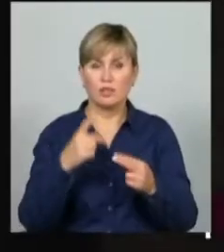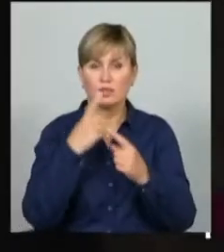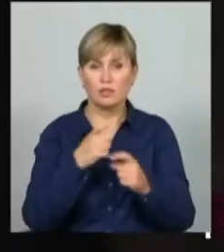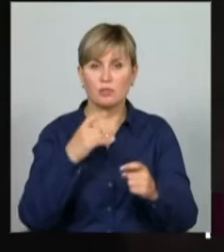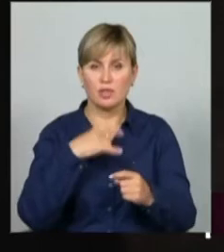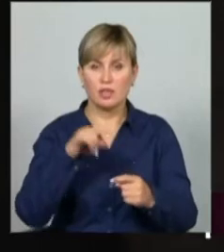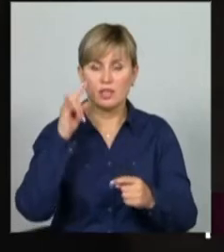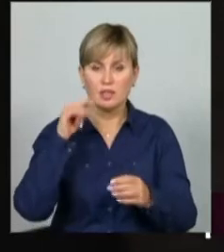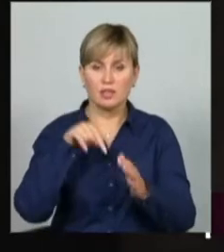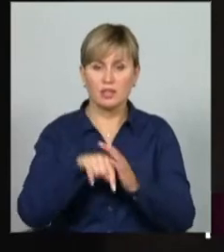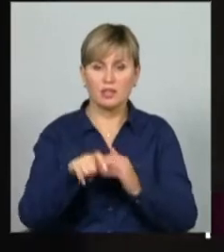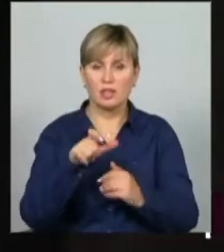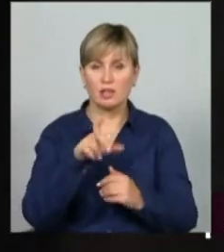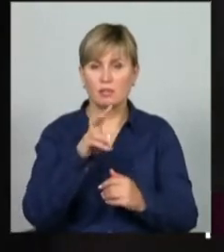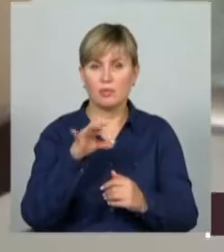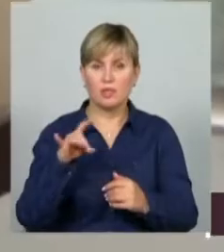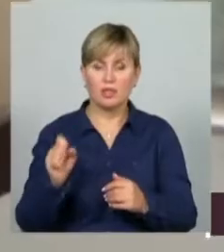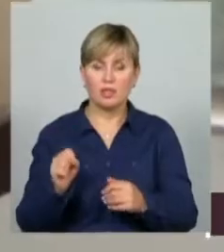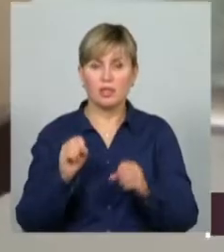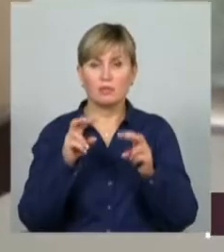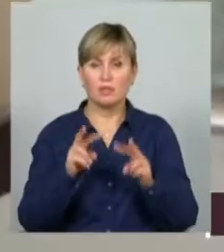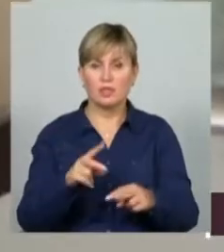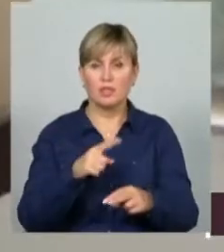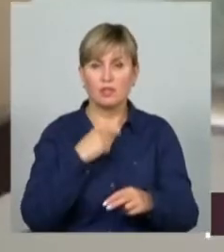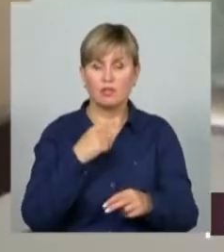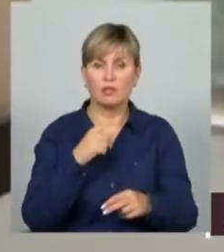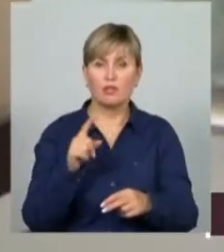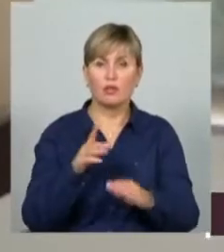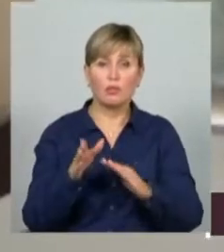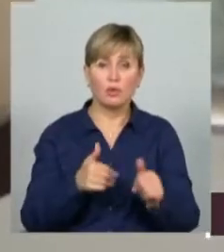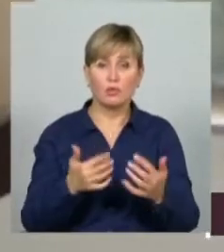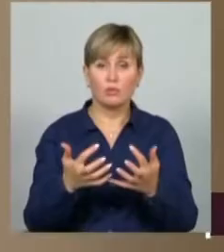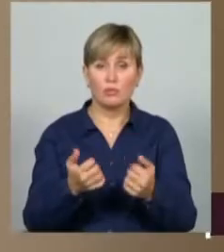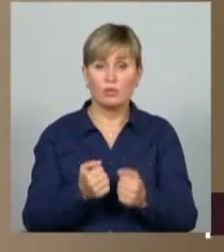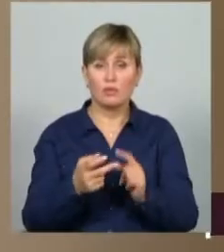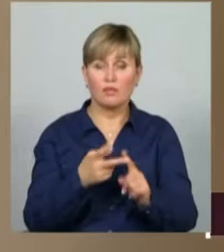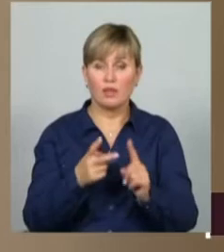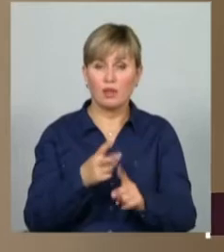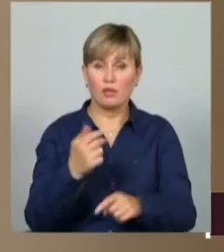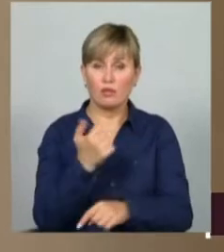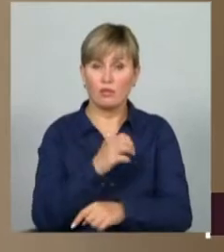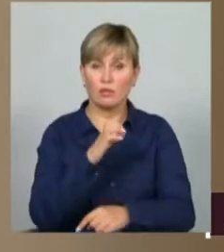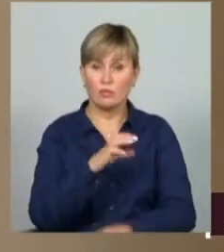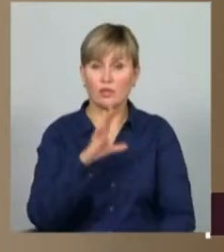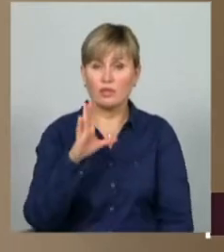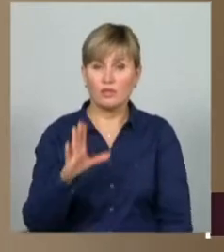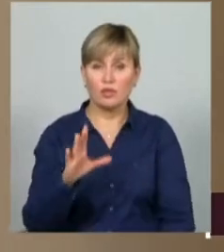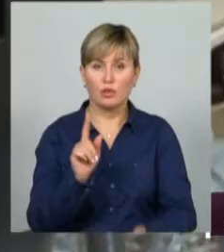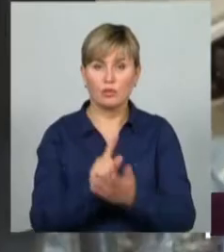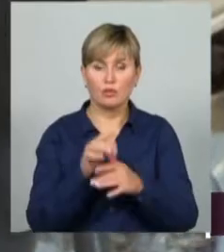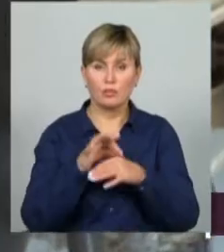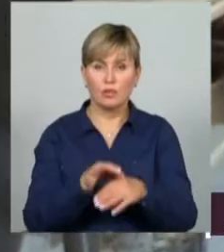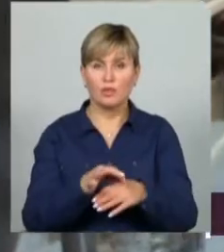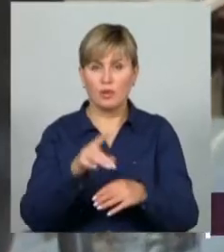казахстанский иммунолог Эльмира Битанова. Специалист утверждает, что после получения второго компонента спутника ВИ должен